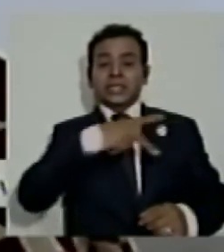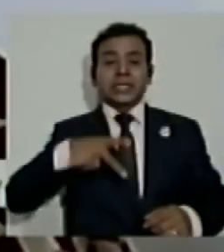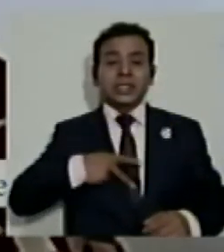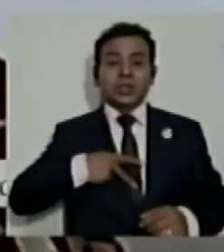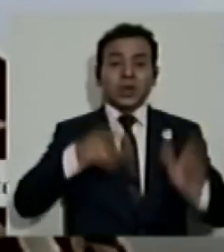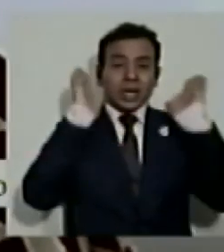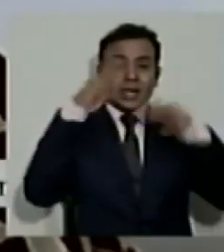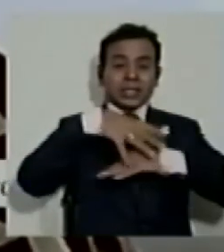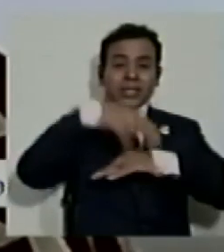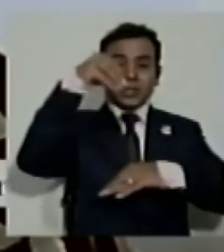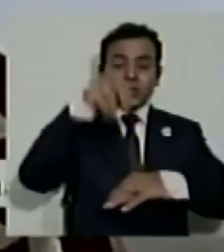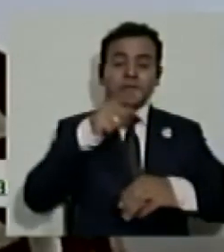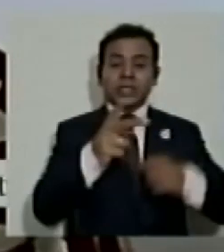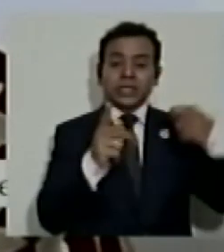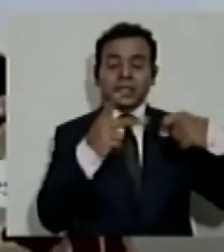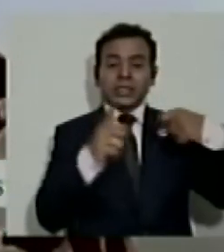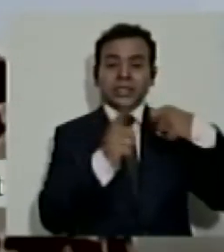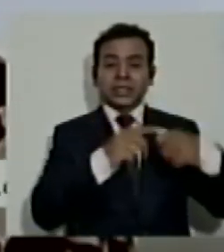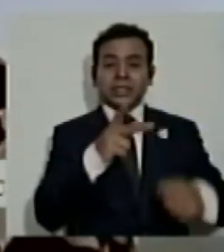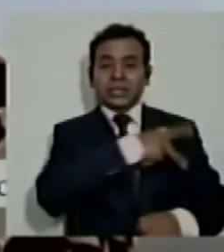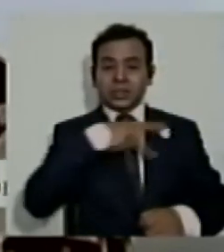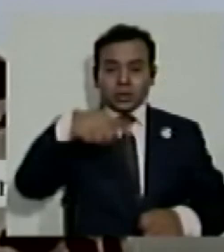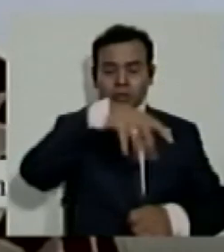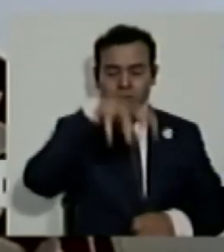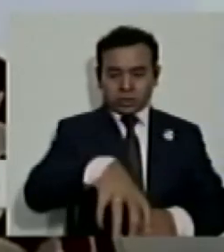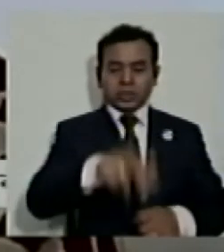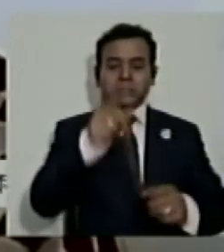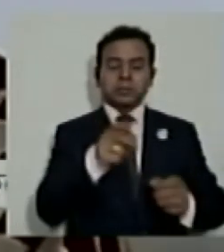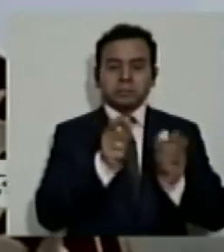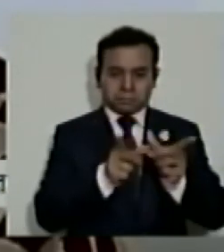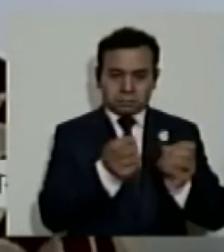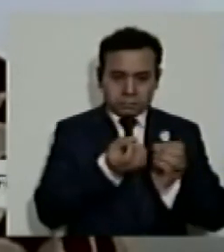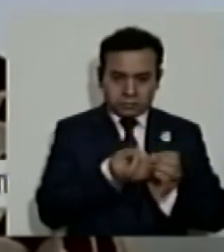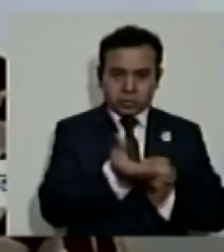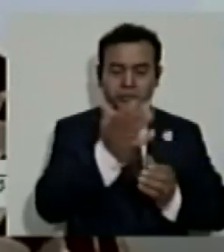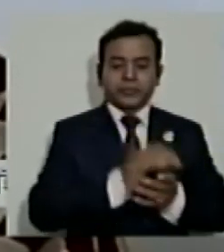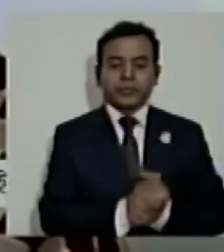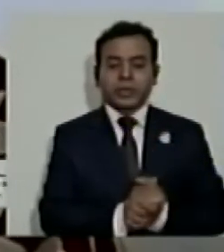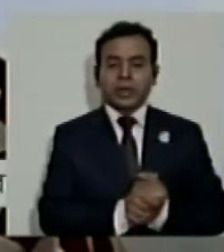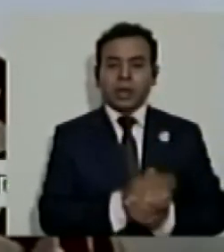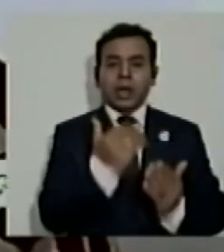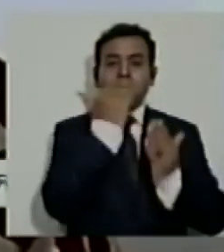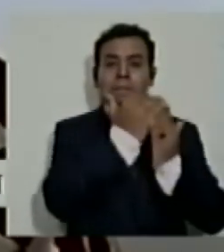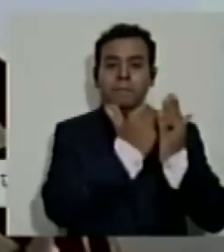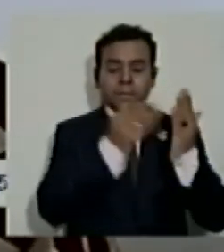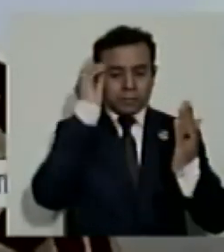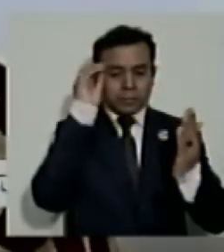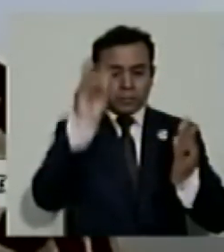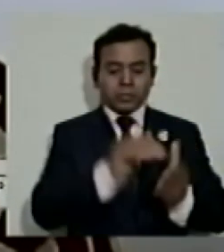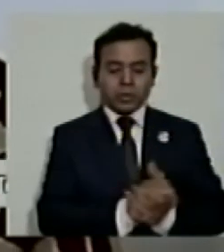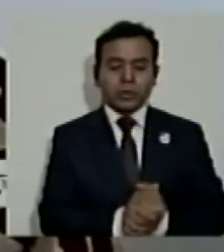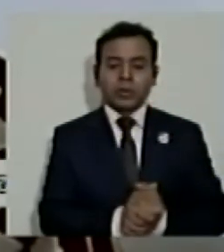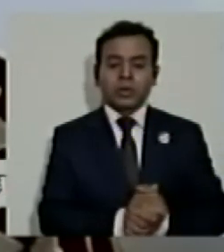একটু দৃষ্টি আকর্ষণ করব যে এখানে আমরা ইতিমধ্যে গত 3 দিন ধরে যে রোগীর সংখ্যাটি